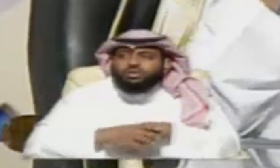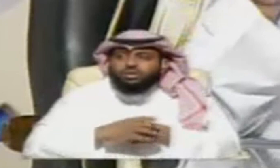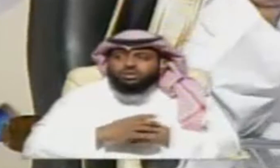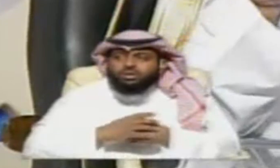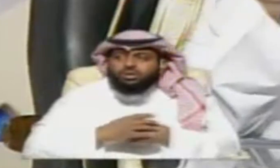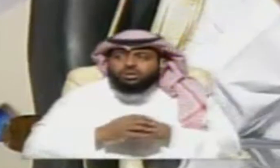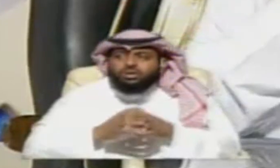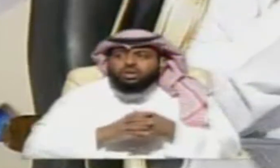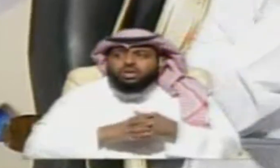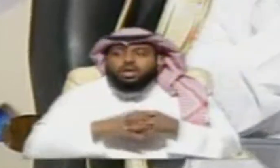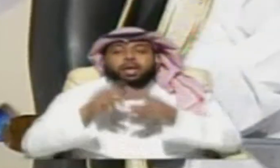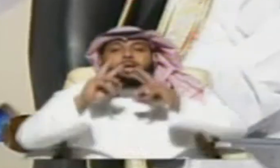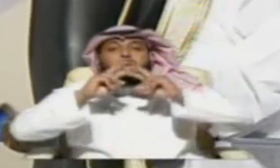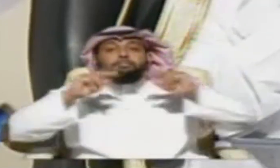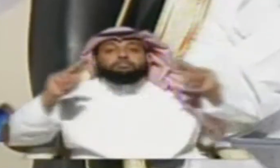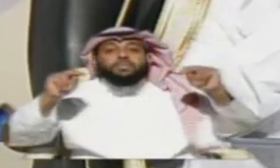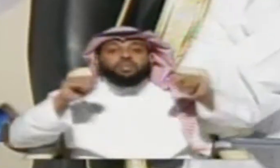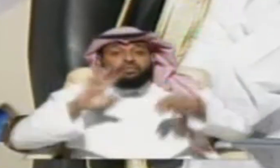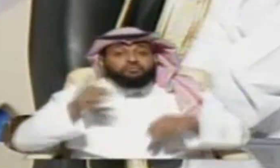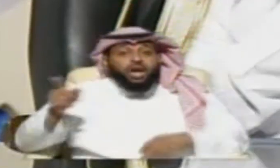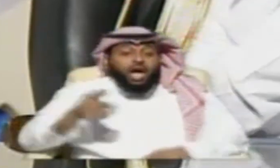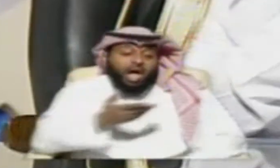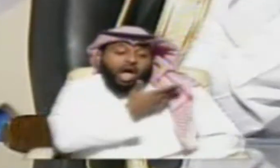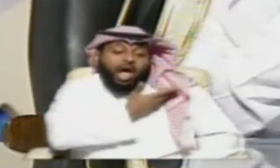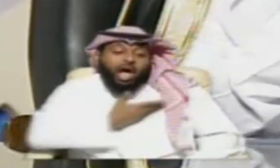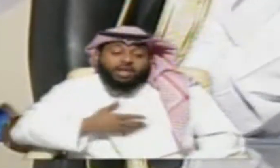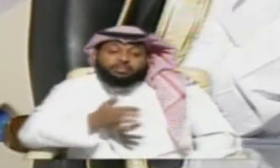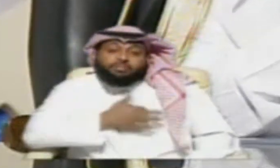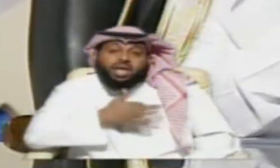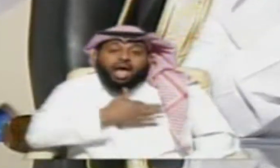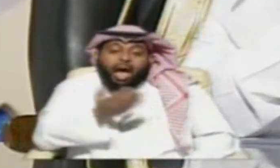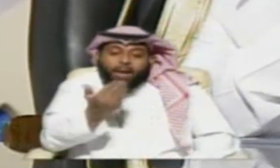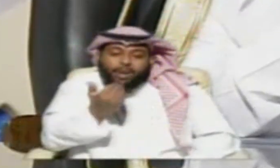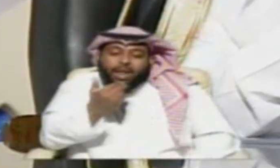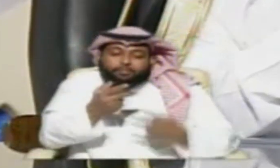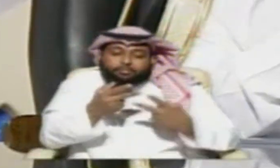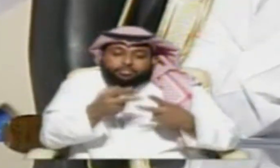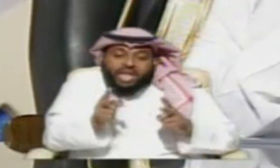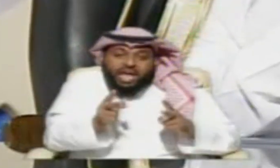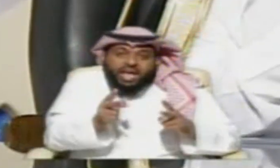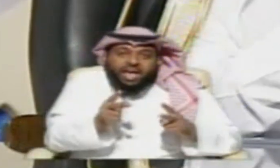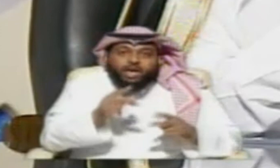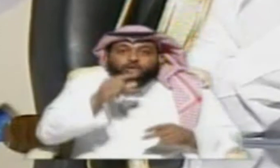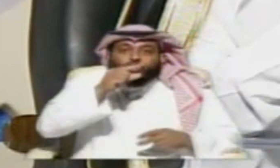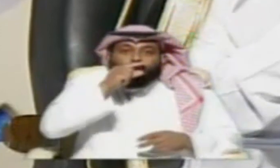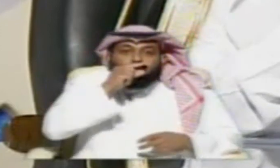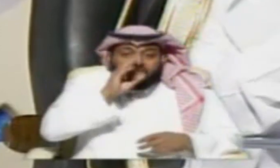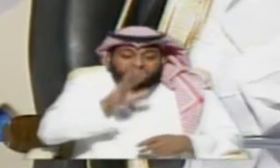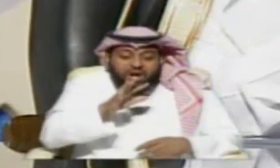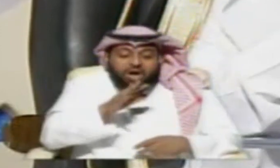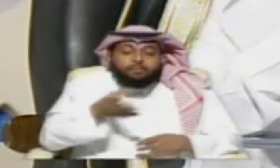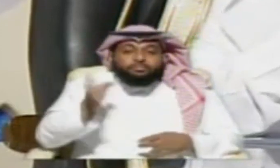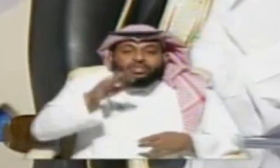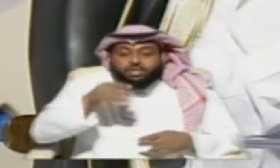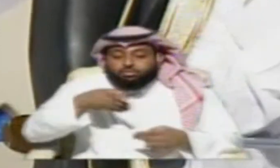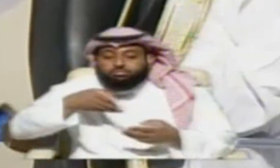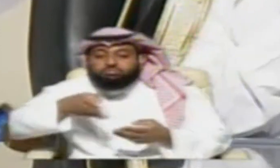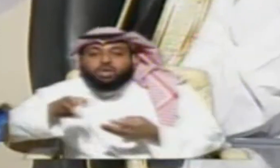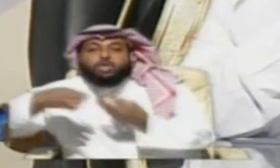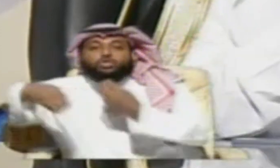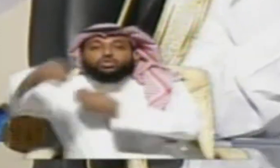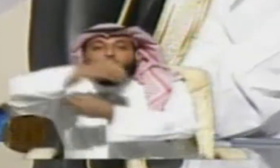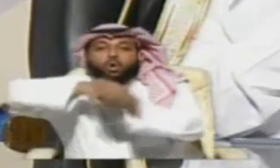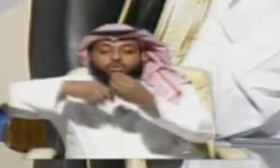ولو كانوا قد أحرموا قبل دخول رمضان. نعم، لأن متى نعتبر أن العمرة في رمضان؟ إذا كان معظم مناسكها قد أدي